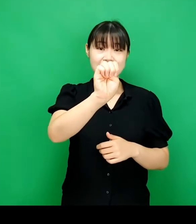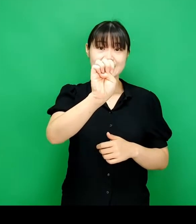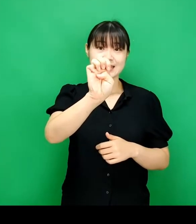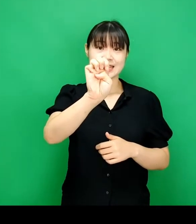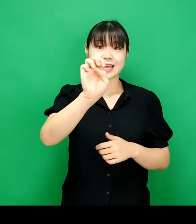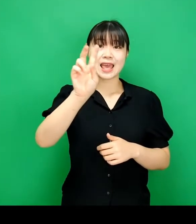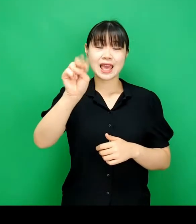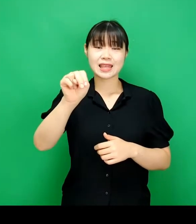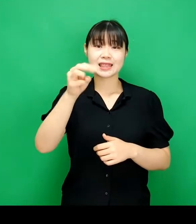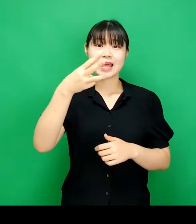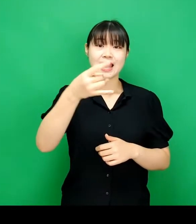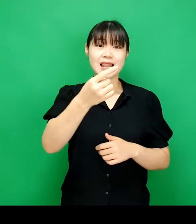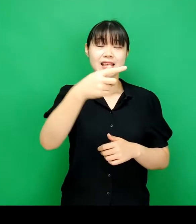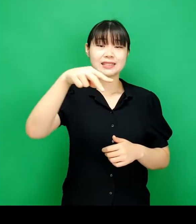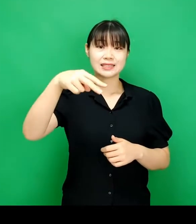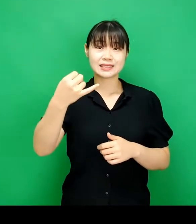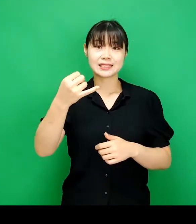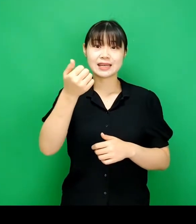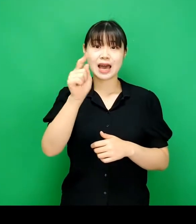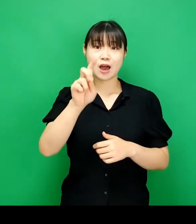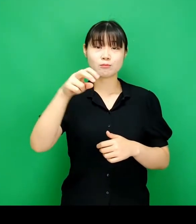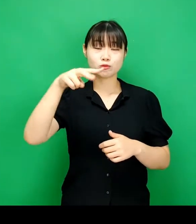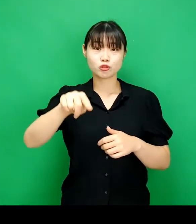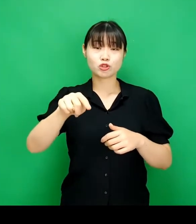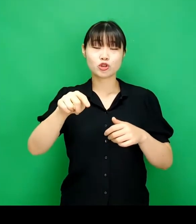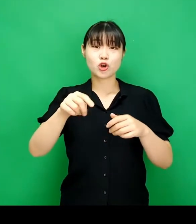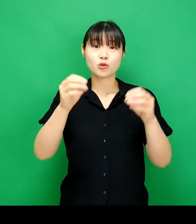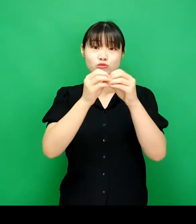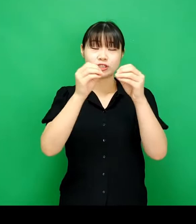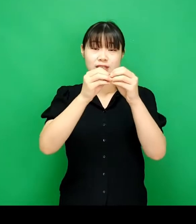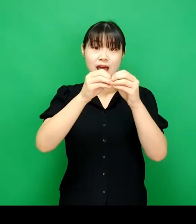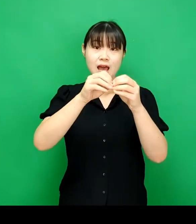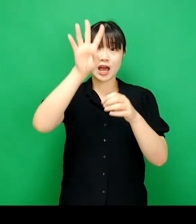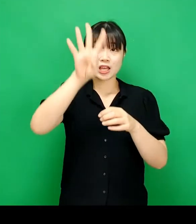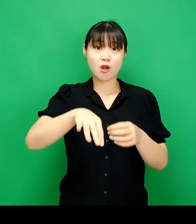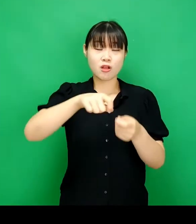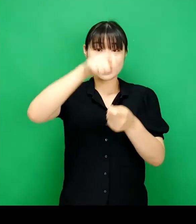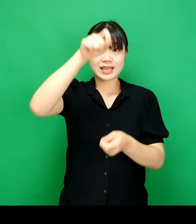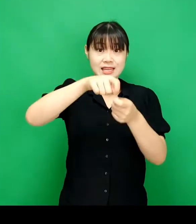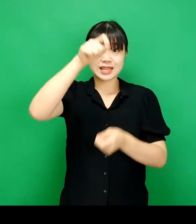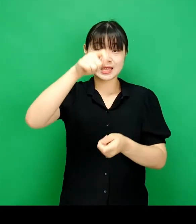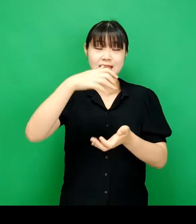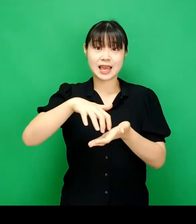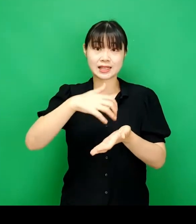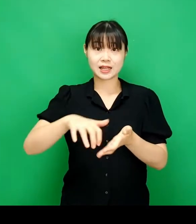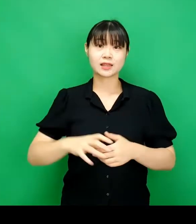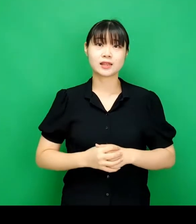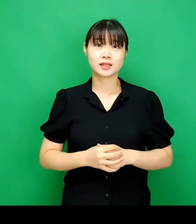먼저 len, length 함수로 문자열 길이를 계산합니다.